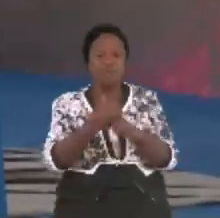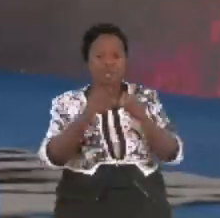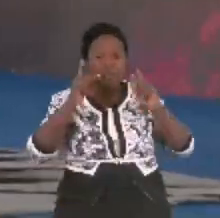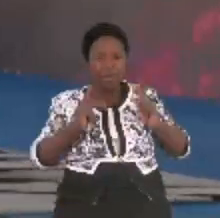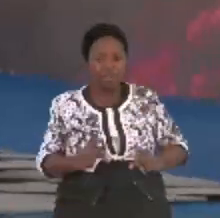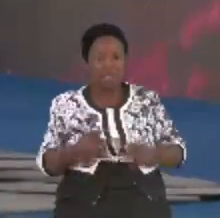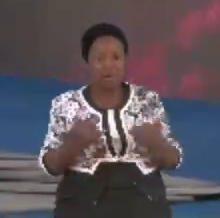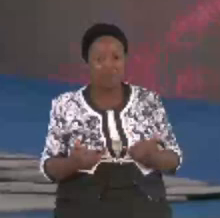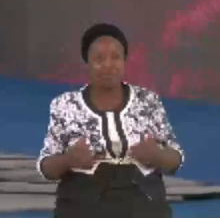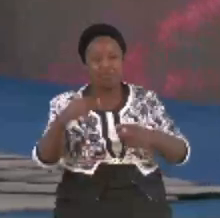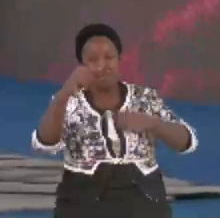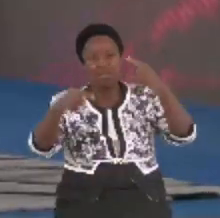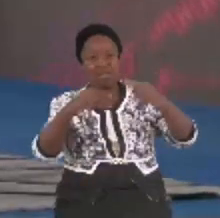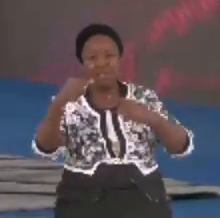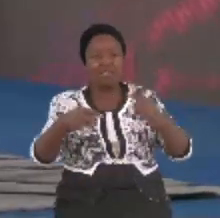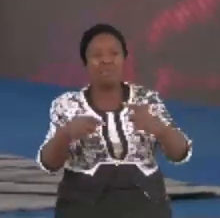personnel.